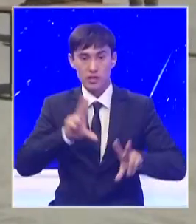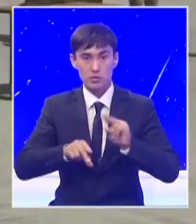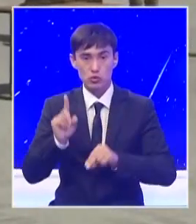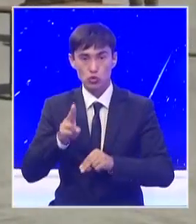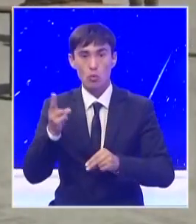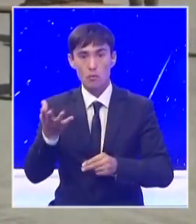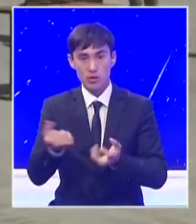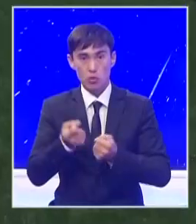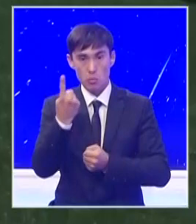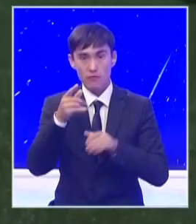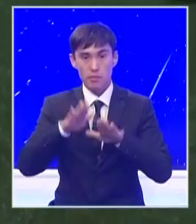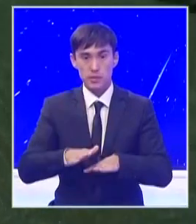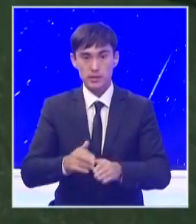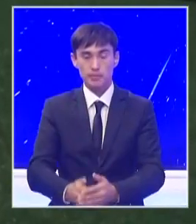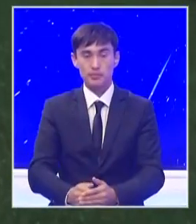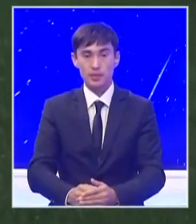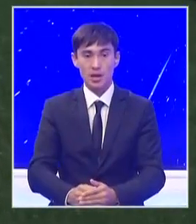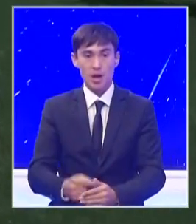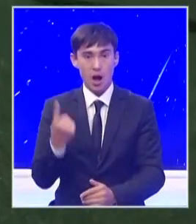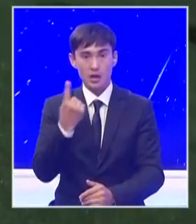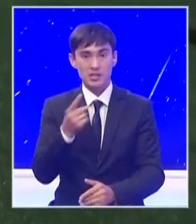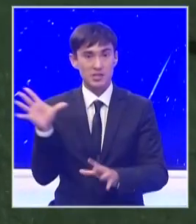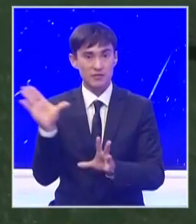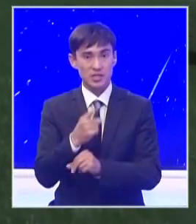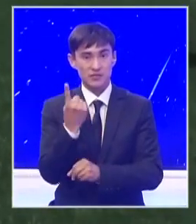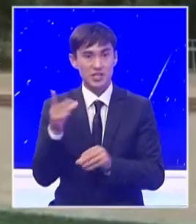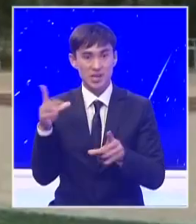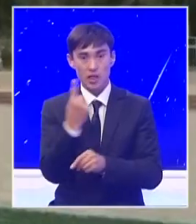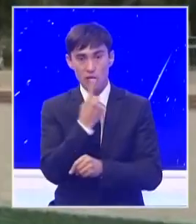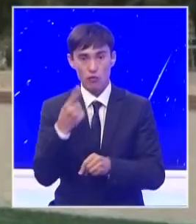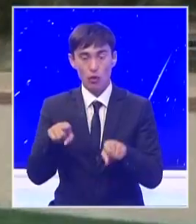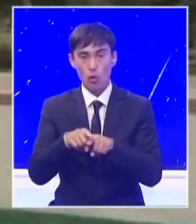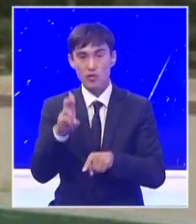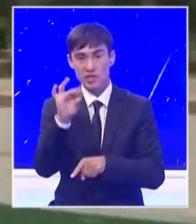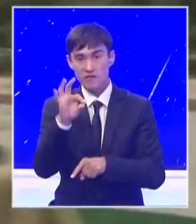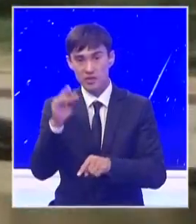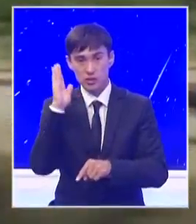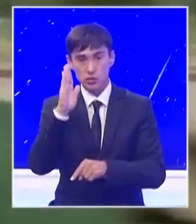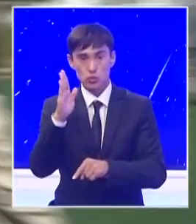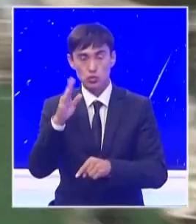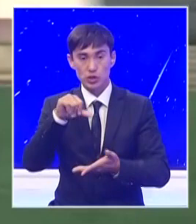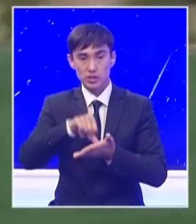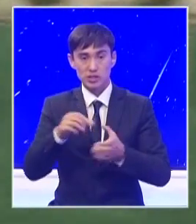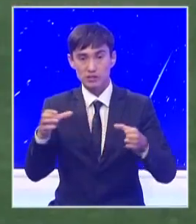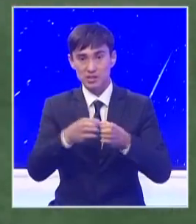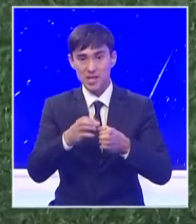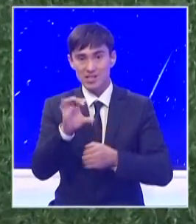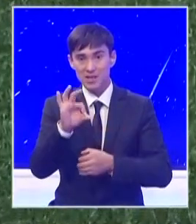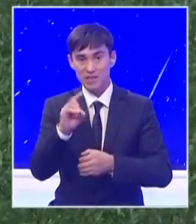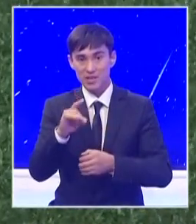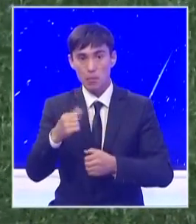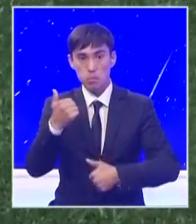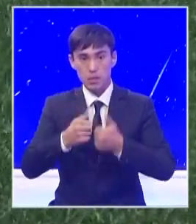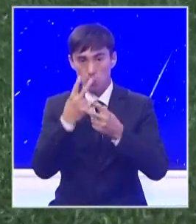что займем первое место. «Один за всех и все за одного» – таков девиз участников второго этапа эстафеты. Наряду с этим юные